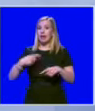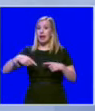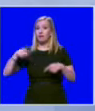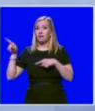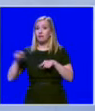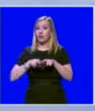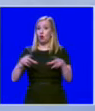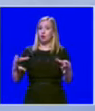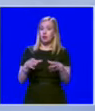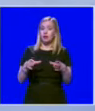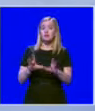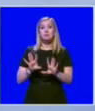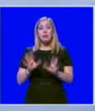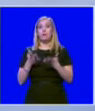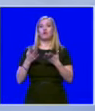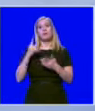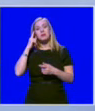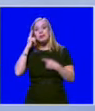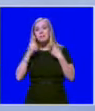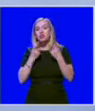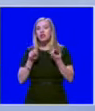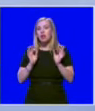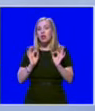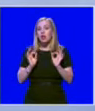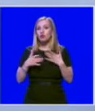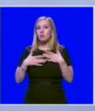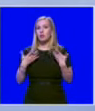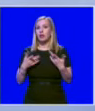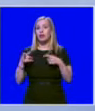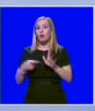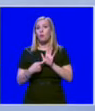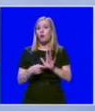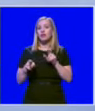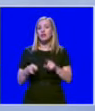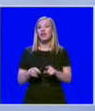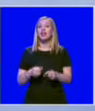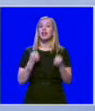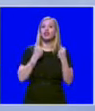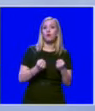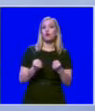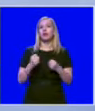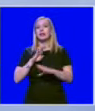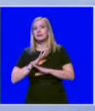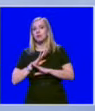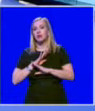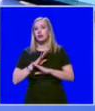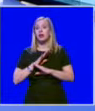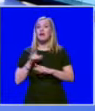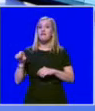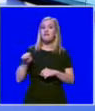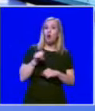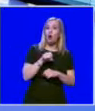има нещо, защото очевидно те го представят това като на живот и на смърт тези хора. Само, че и те смятат, водещото, че вие... според